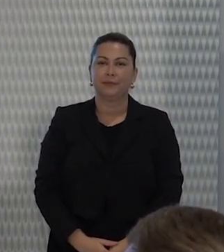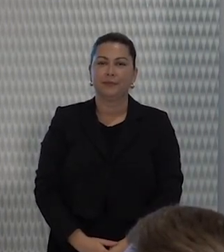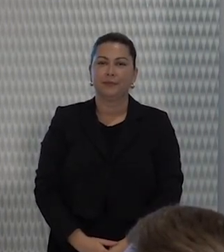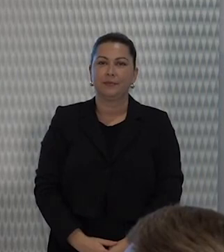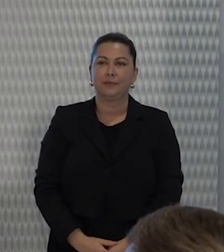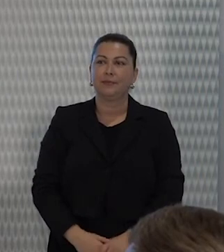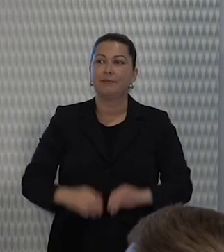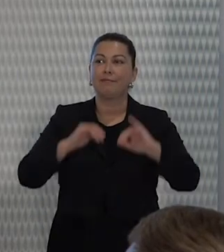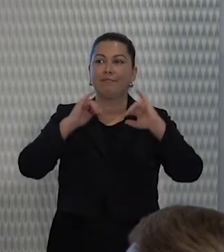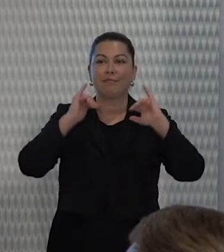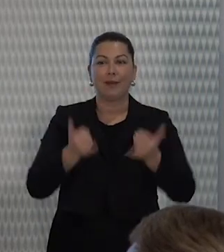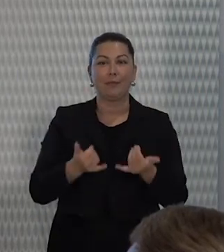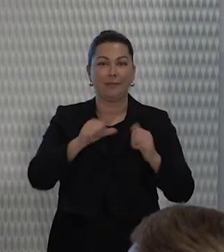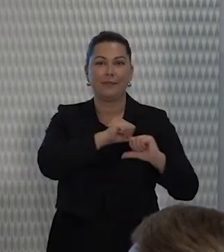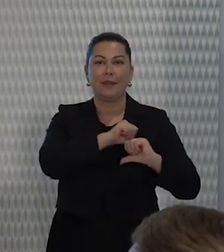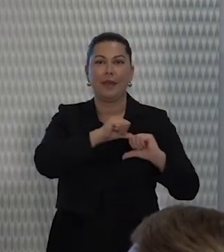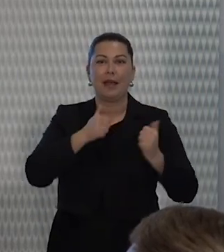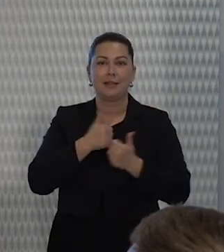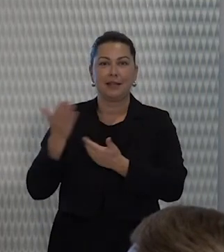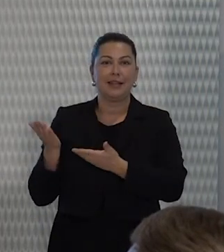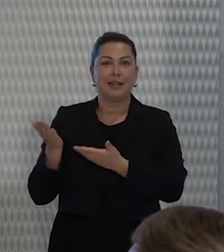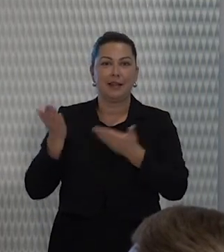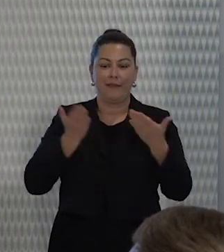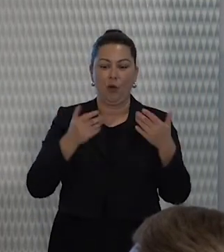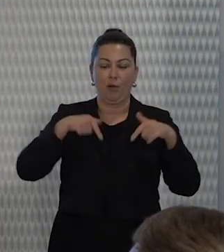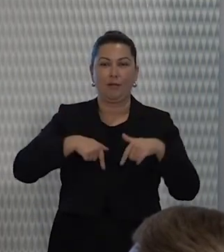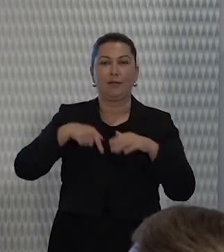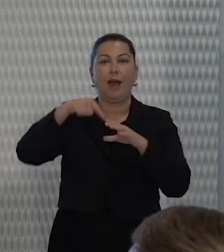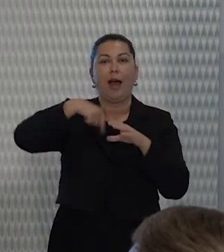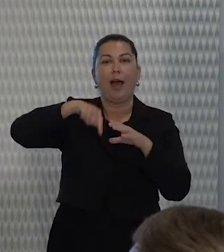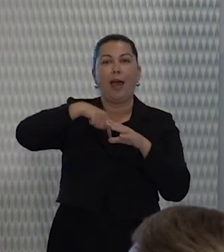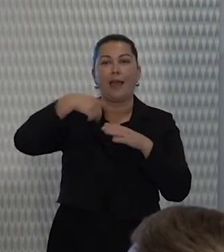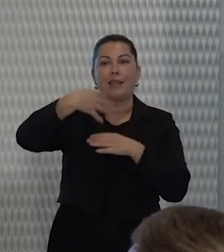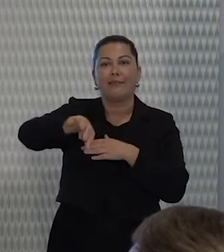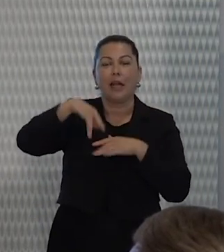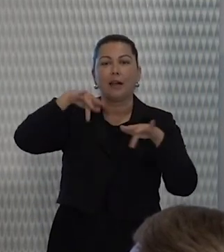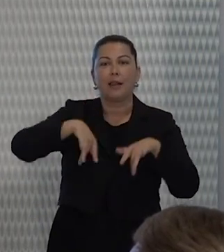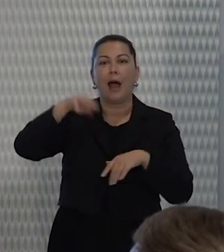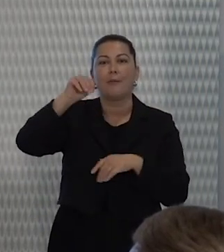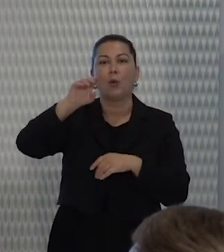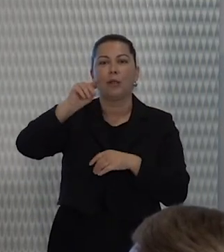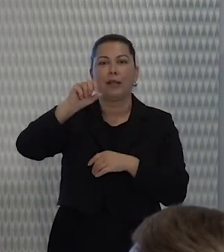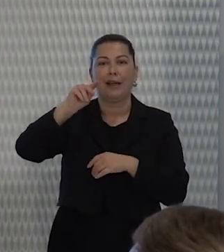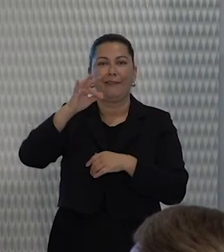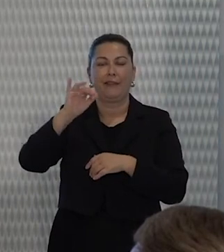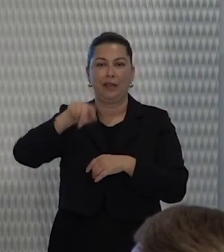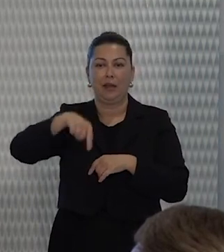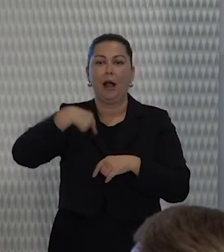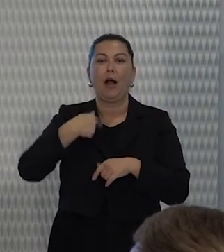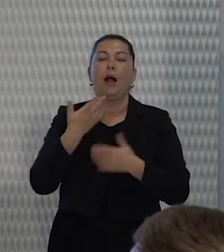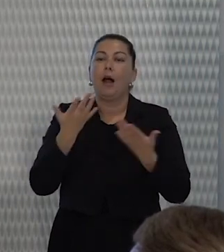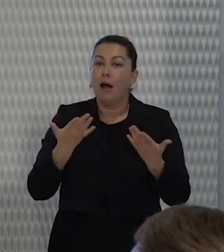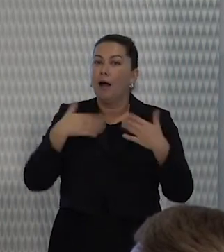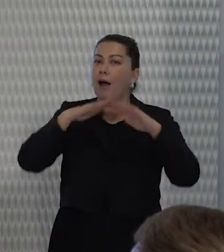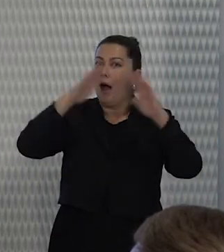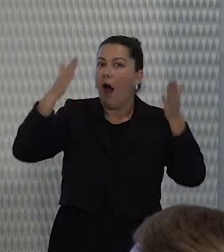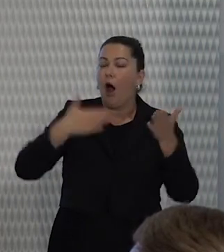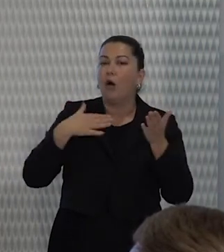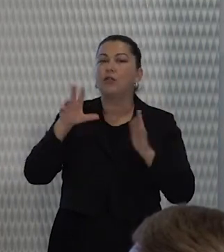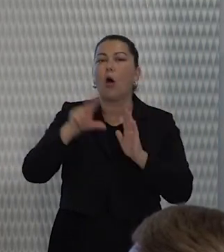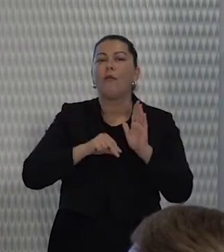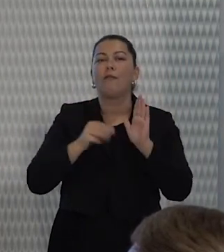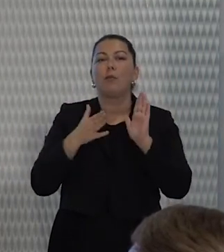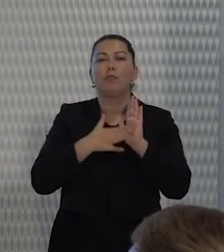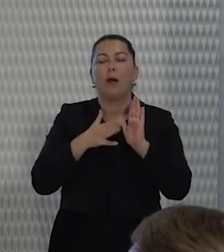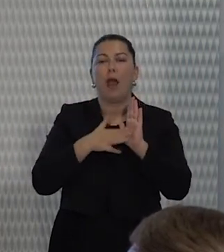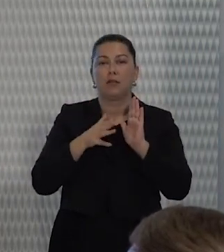Ja, ein herzliches Willkommen hier im Innviertel in Mundorfing, Mattighofen im House of Brands. Für uns als